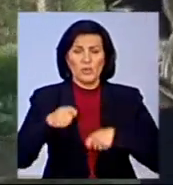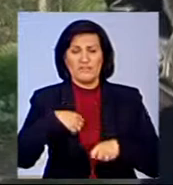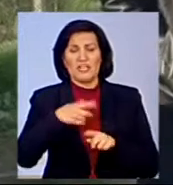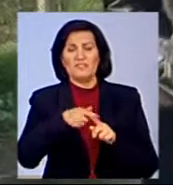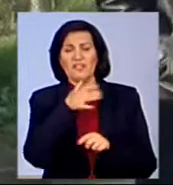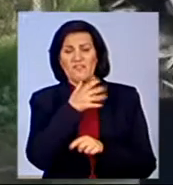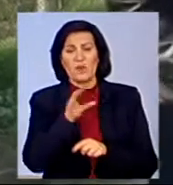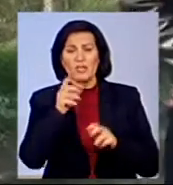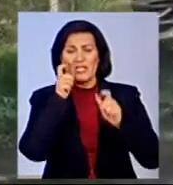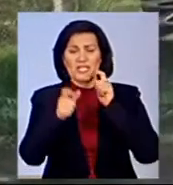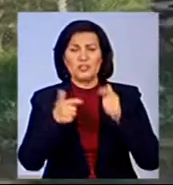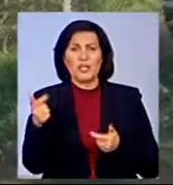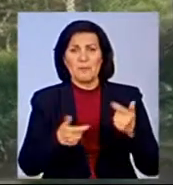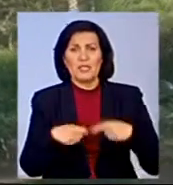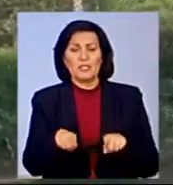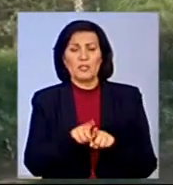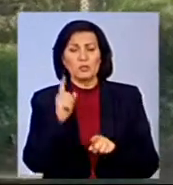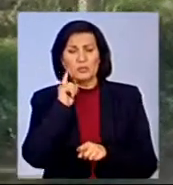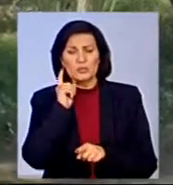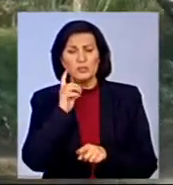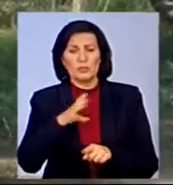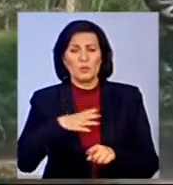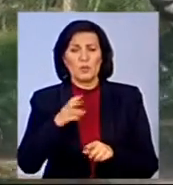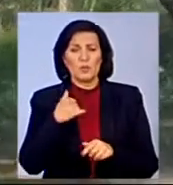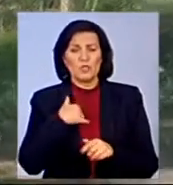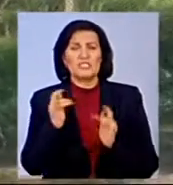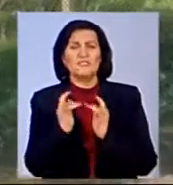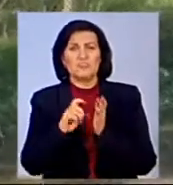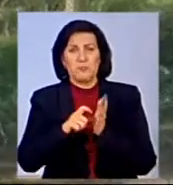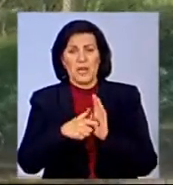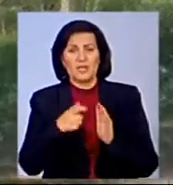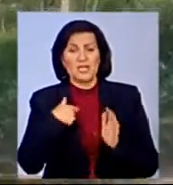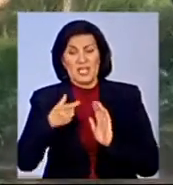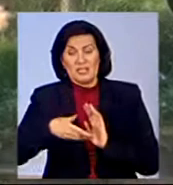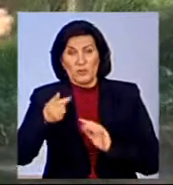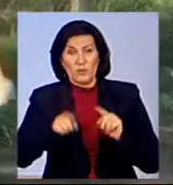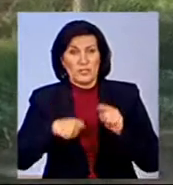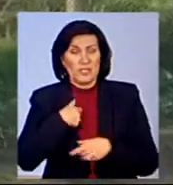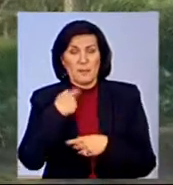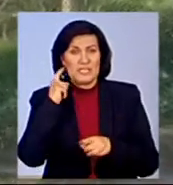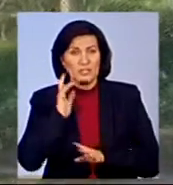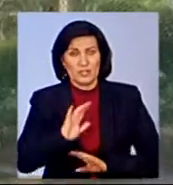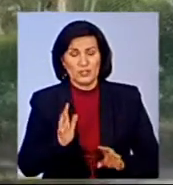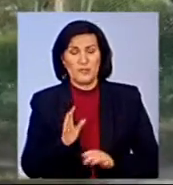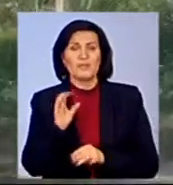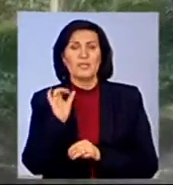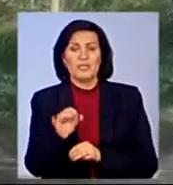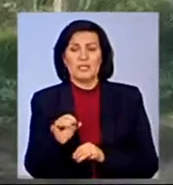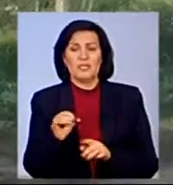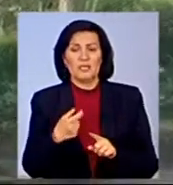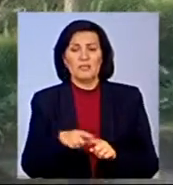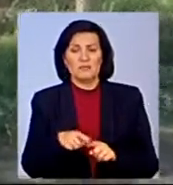время они кричали матом так, что слышно было аж у нас в спальне, хотя нас зовут, мы иногда не слышим. И